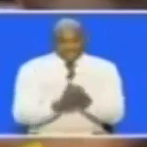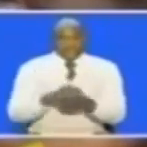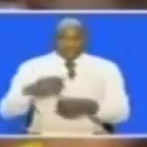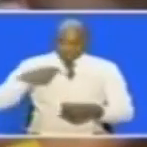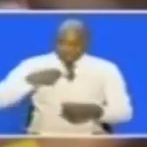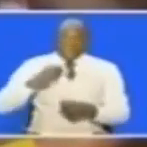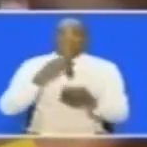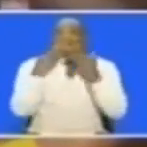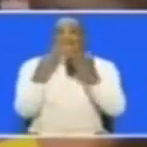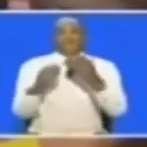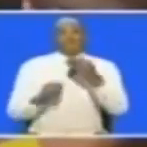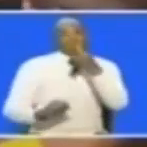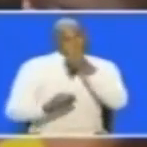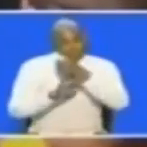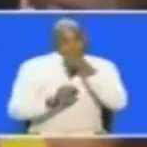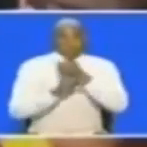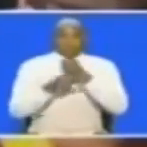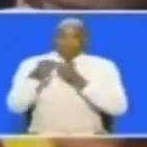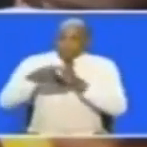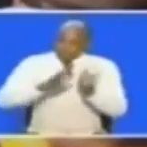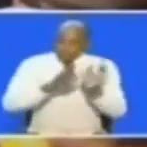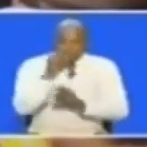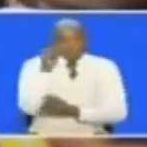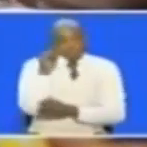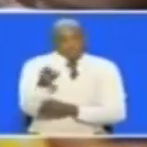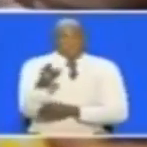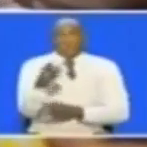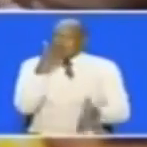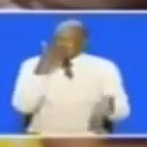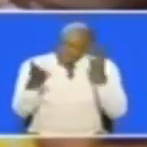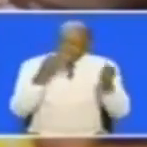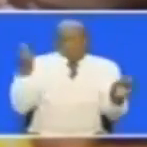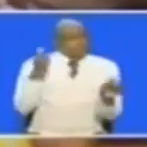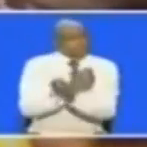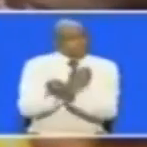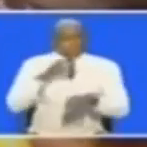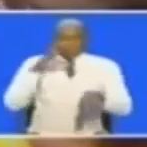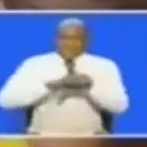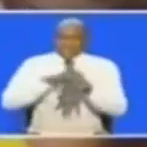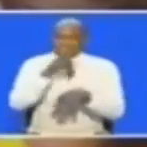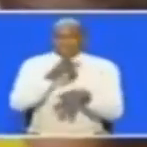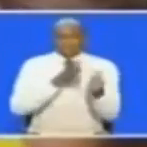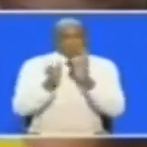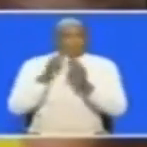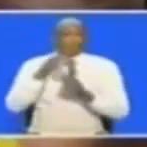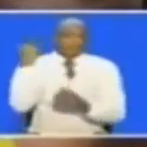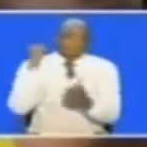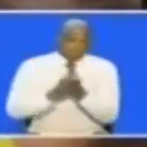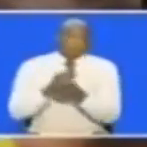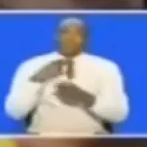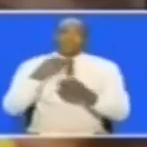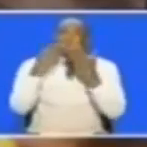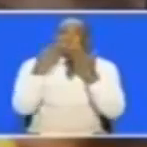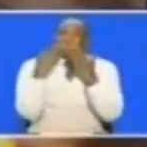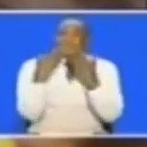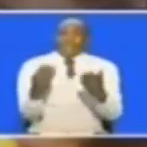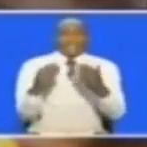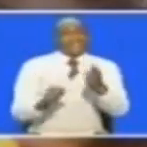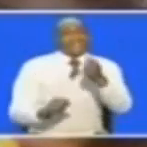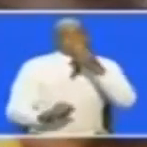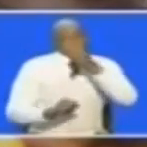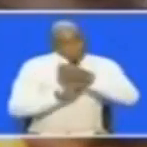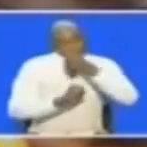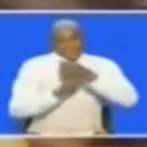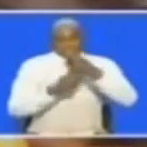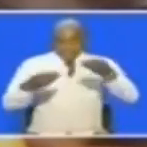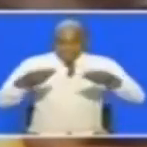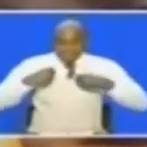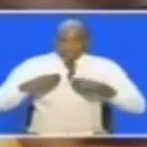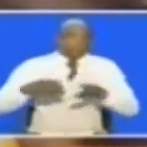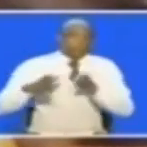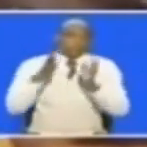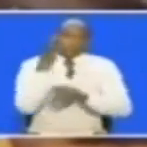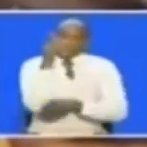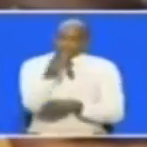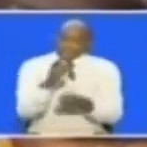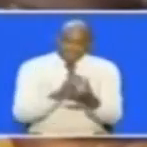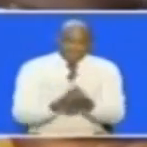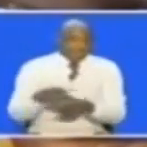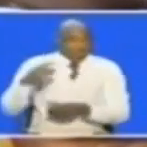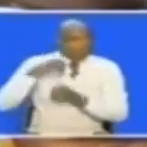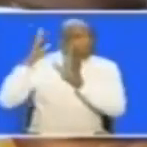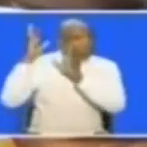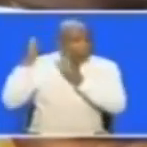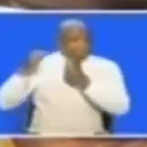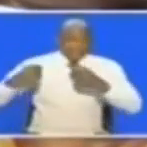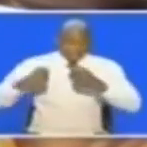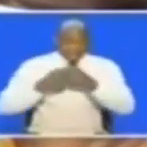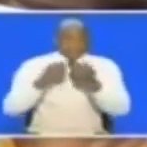two sponsors kwa hiyo opportunity wametupatia. Maybe hatungai get hii opportunity, but tuna thank sponsors kwa hiyo opportunity wametupatia, na we hope